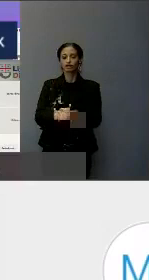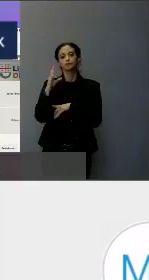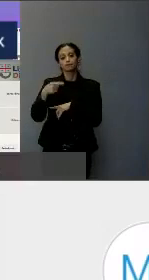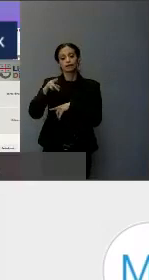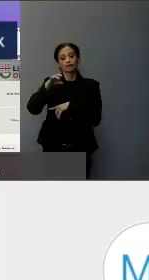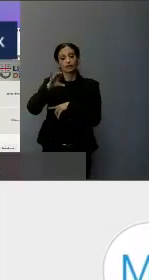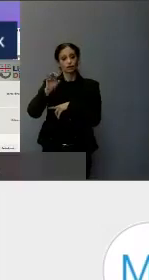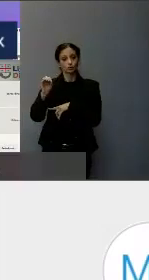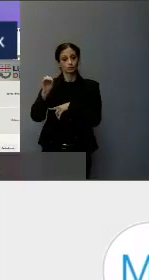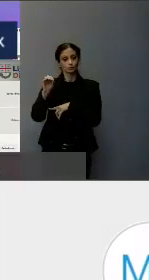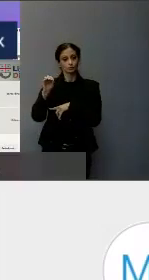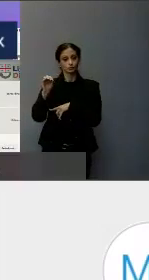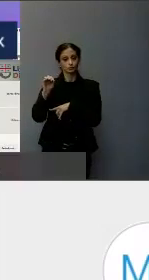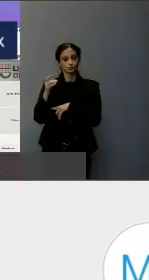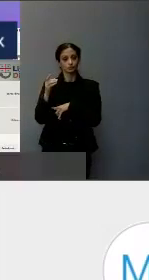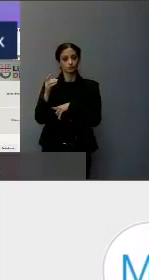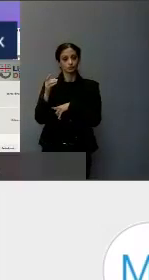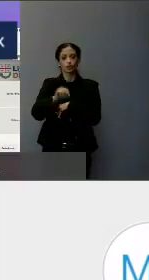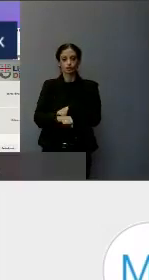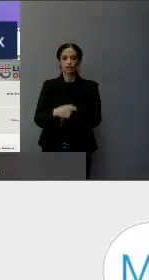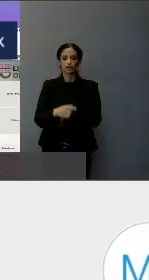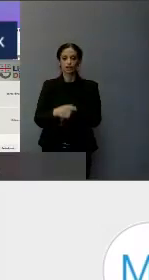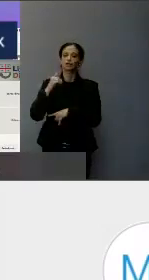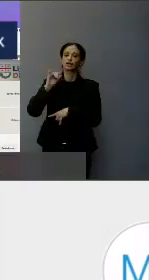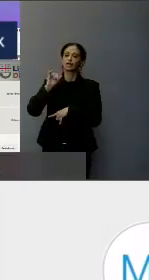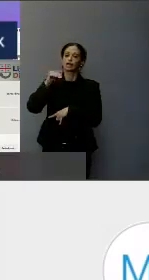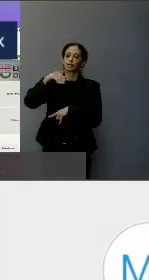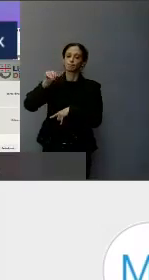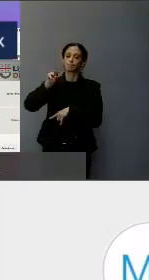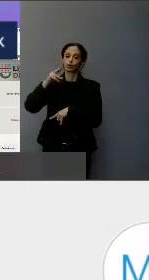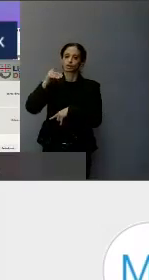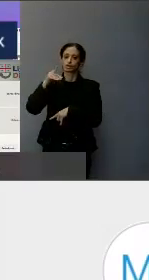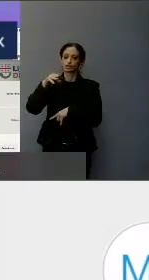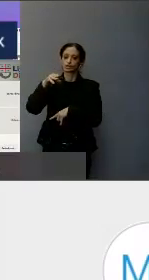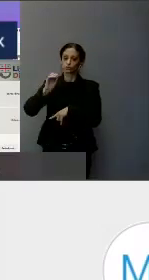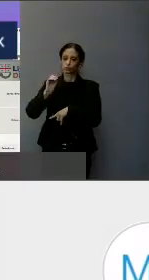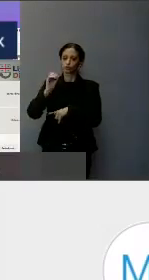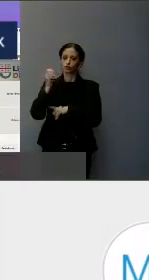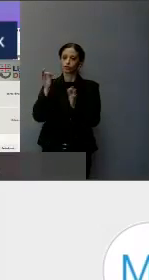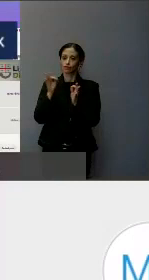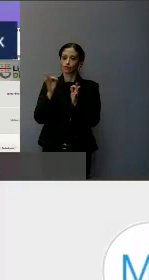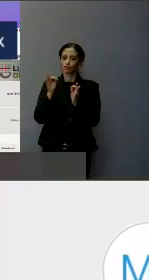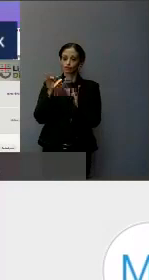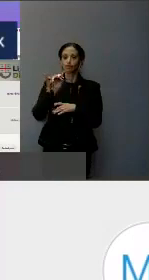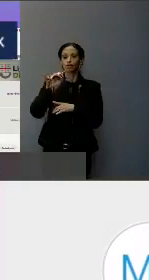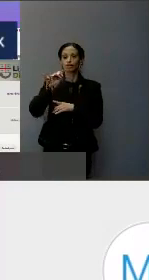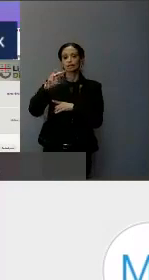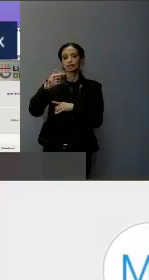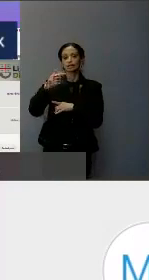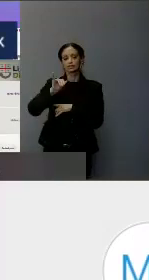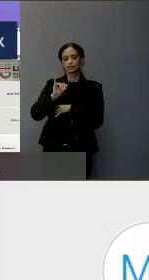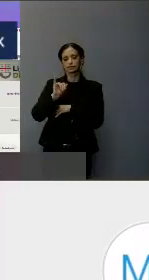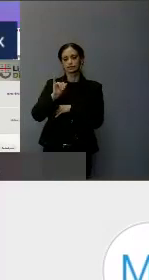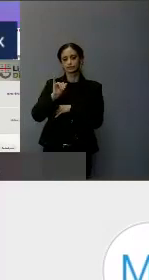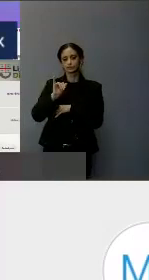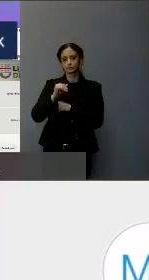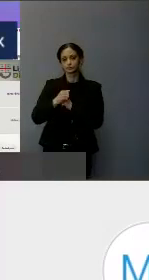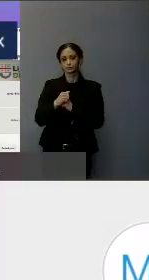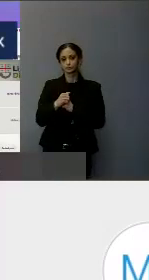grillo comprare o fiere immordino favorevole filiera tv